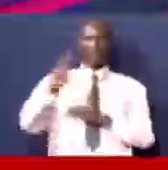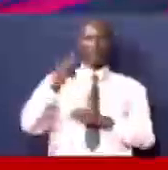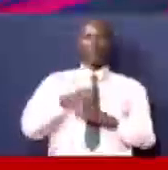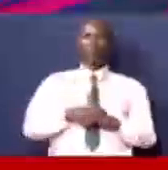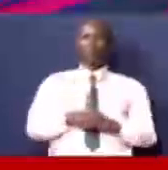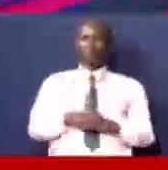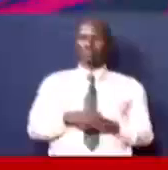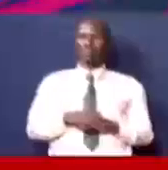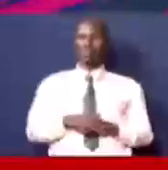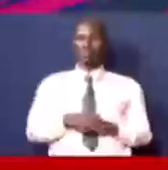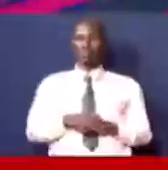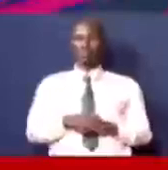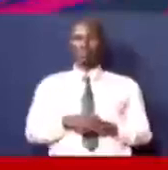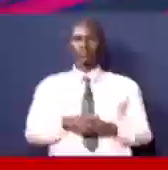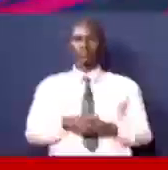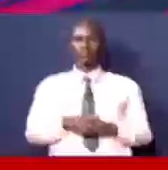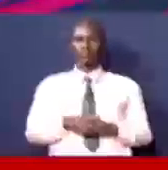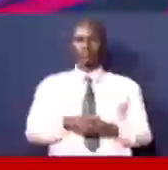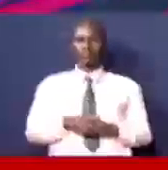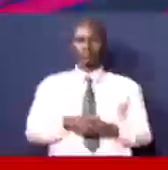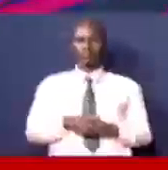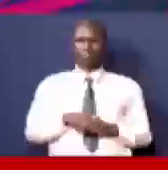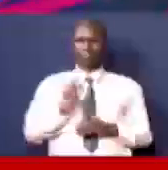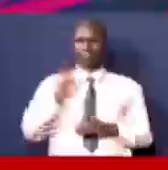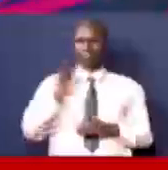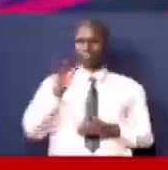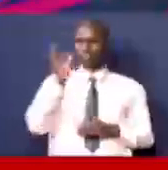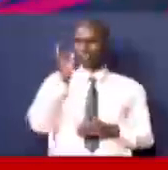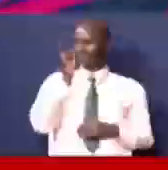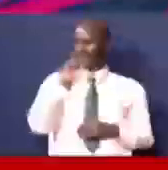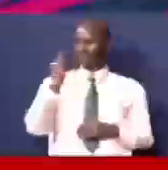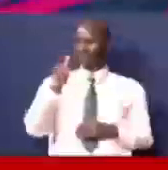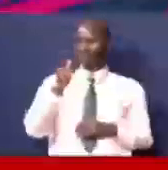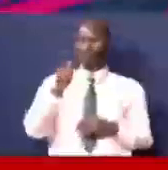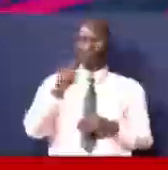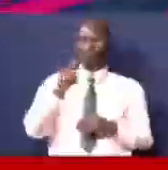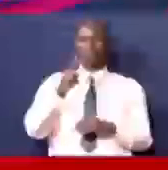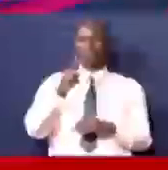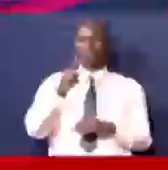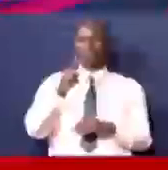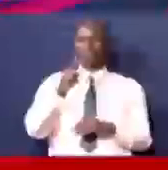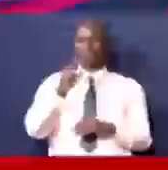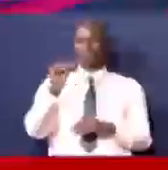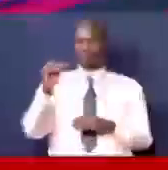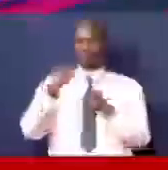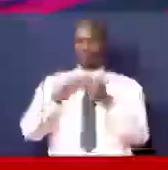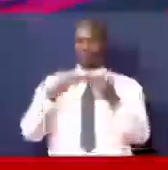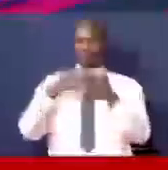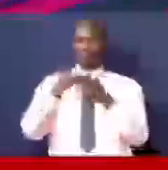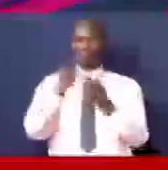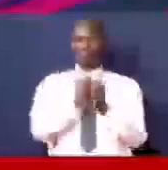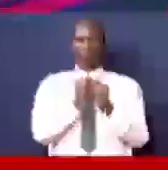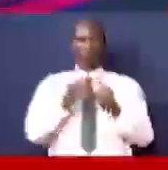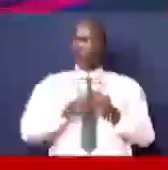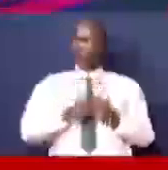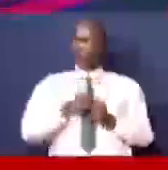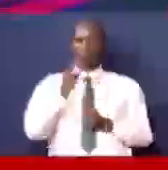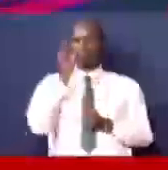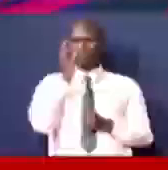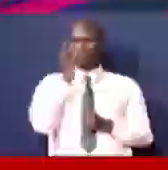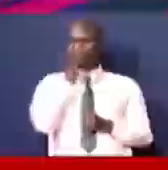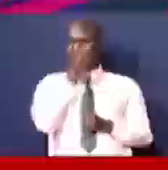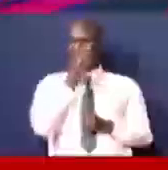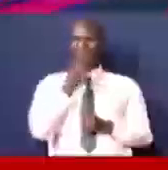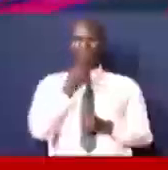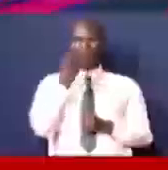kibaki president wa ndhi ya Kenya. Kuma mwakani wangili ili na nyanya kufika mwakani wangili ili na kumina itatu. Kalonzo ni